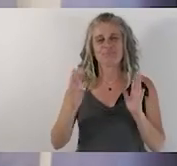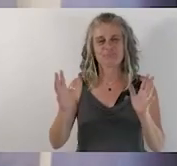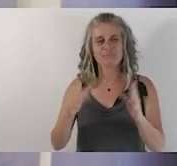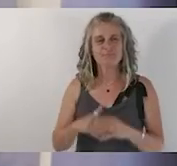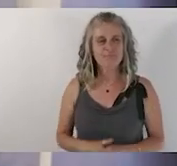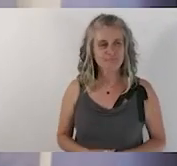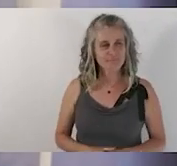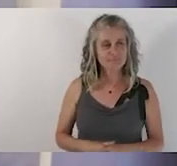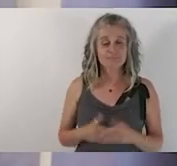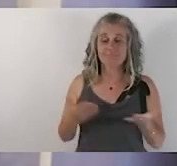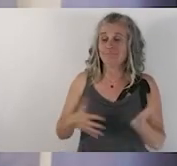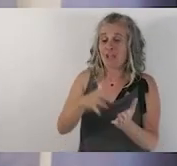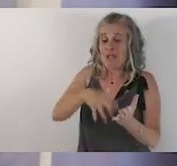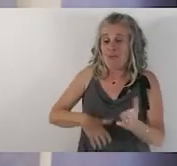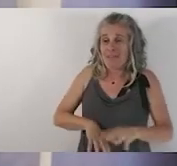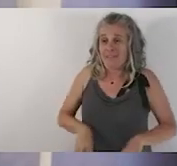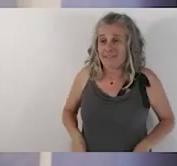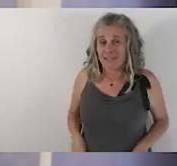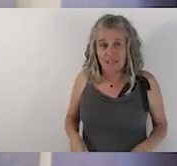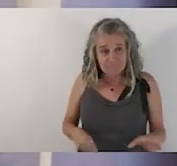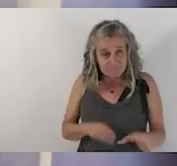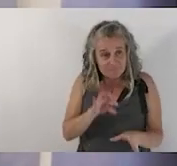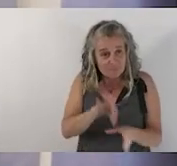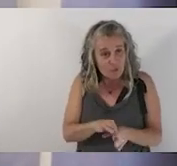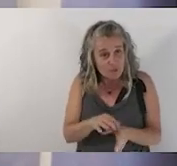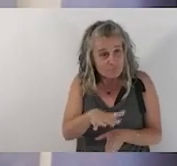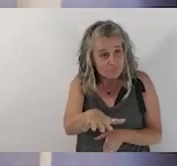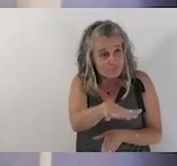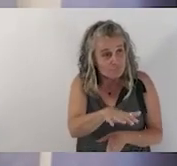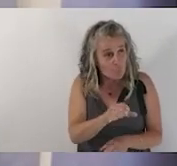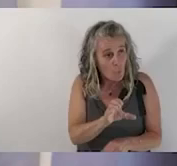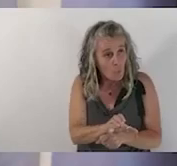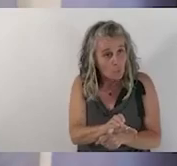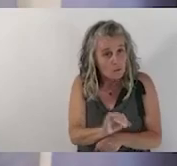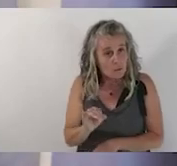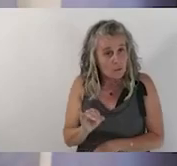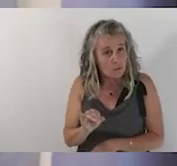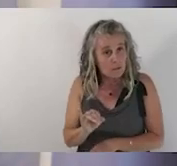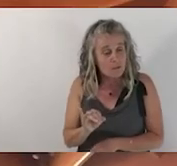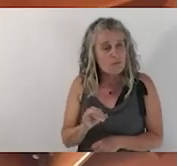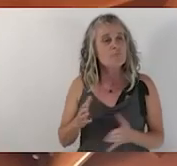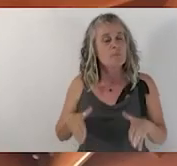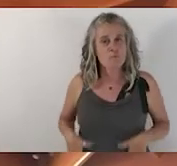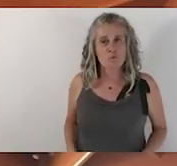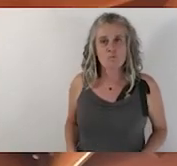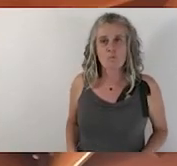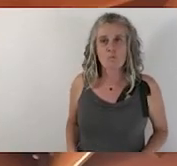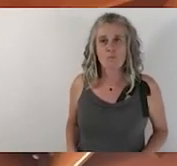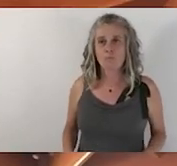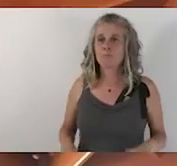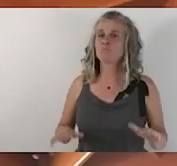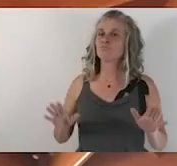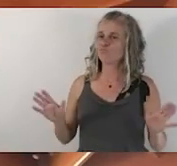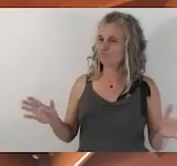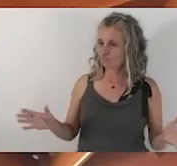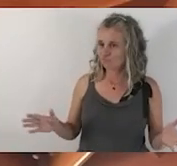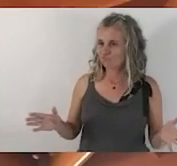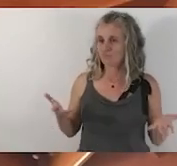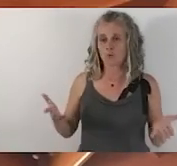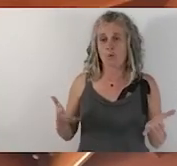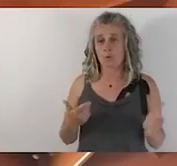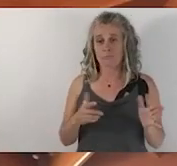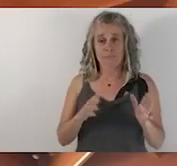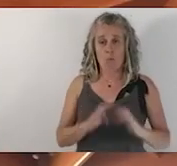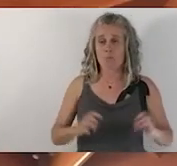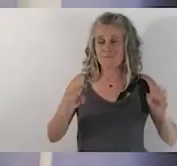Et sur ce dernier rapport, je prends les votes. Y a-t-il des contre, des abstentions ? Eh bien, nous terminons par un avis favorable